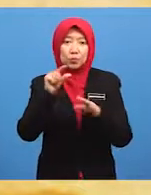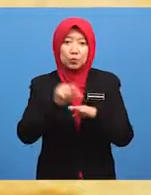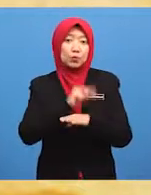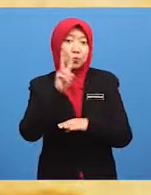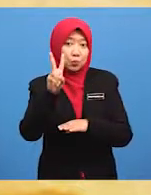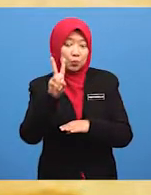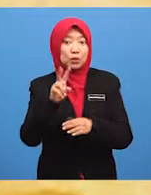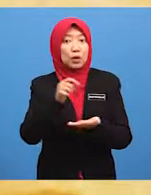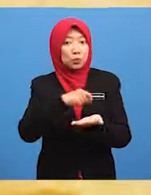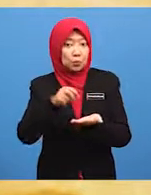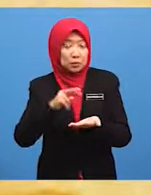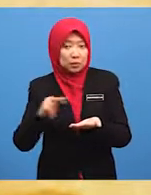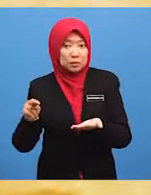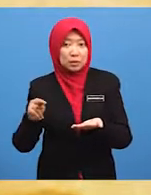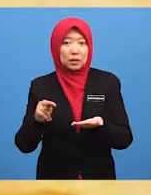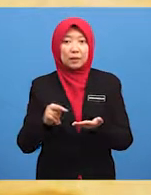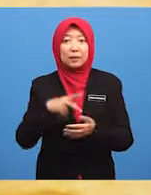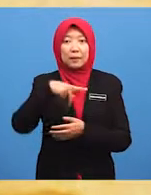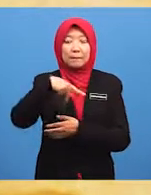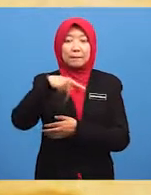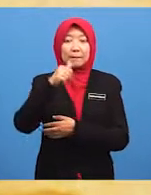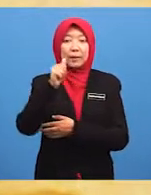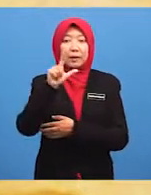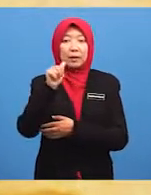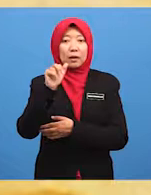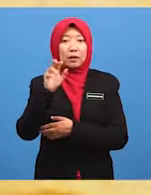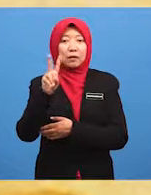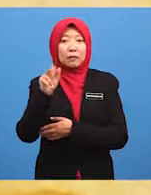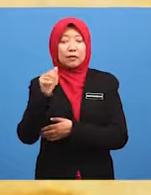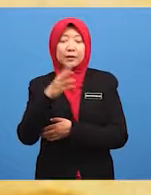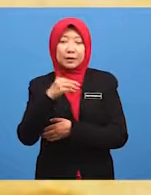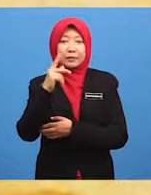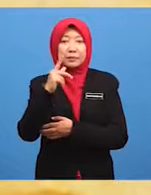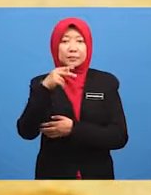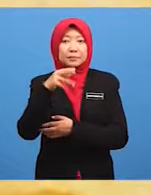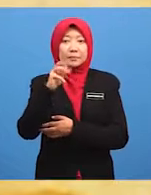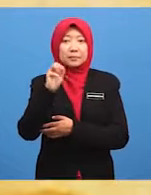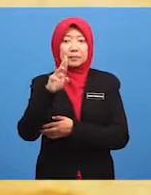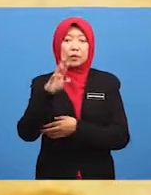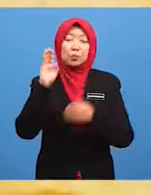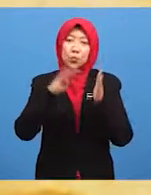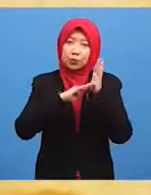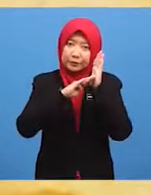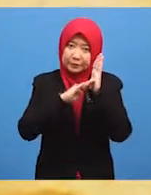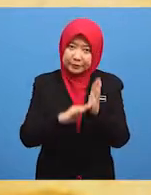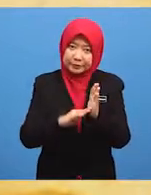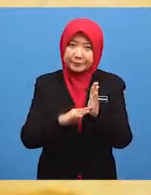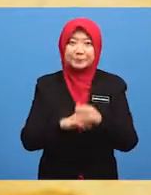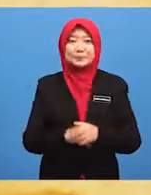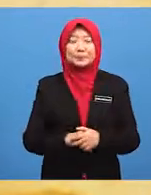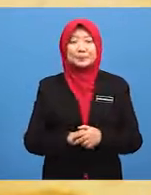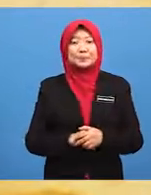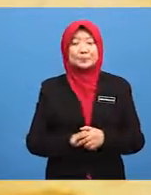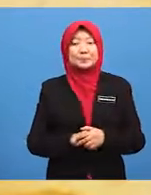jenis tulisan, iaitu tulisan Pallava dan tulisan Khmer. Bukti penggunaan bahasa bagi masyarakat